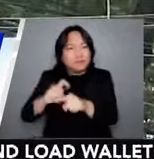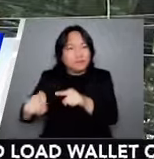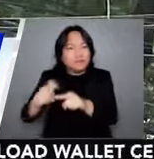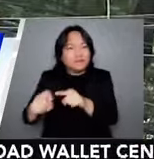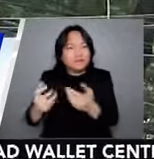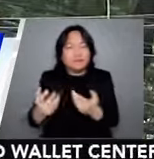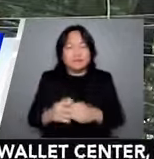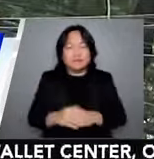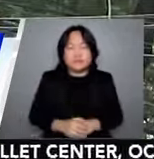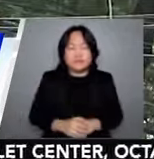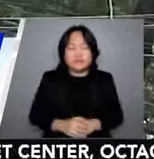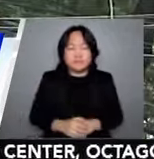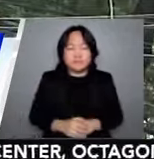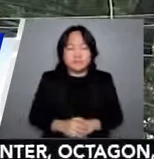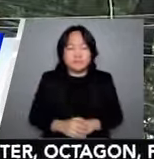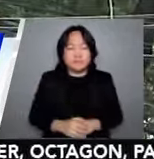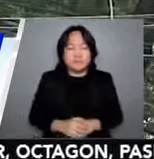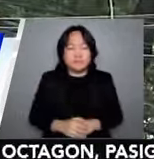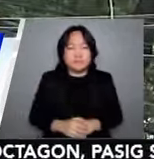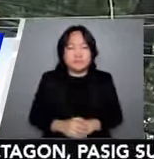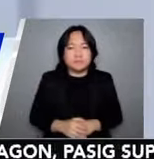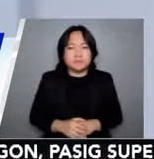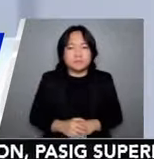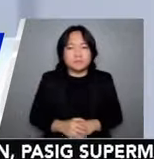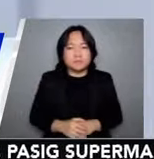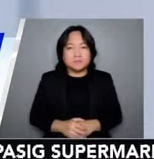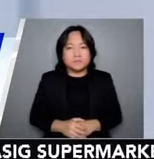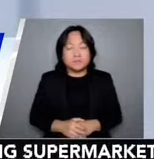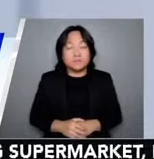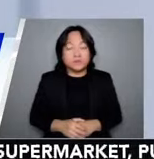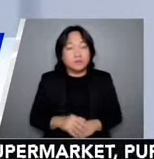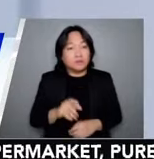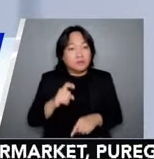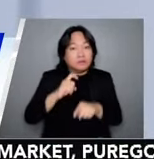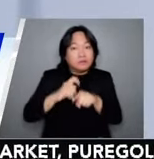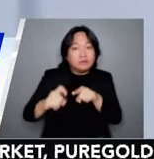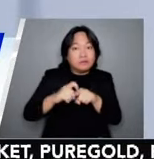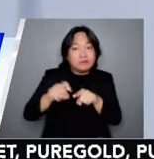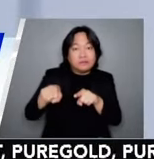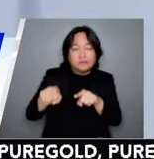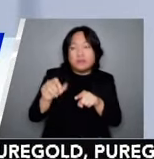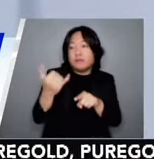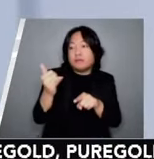demand. Matipis naman ang reserva ng kuryente kapag yellow alert.